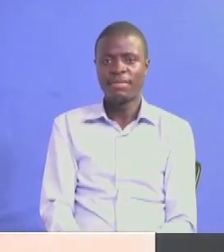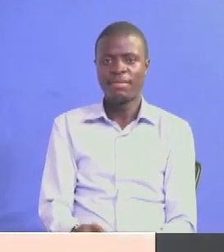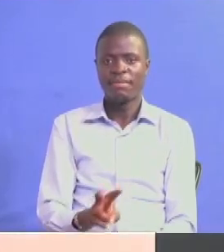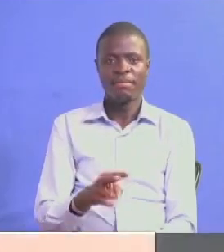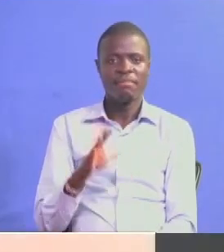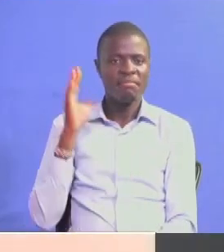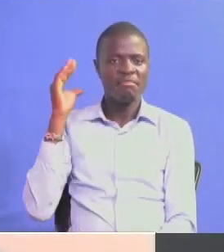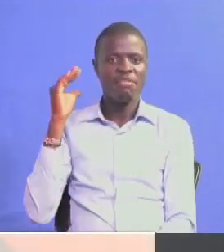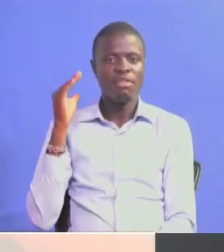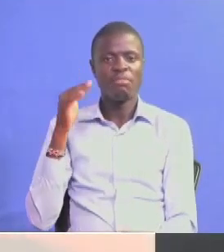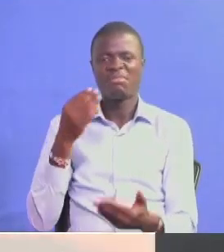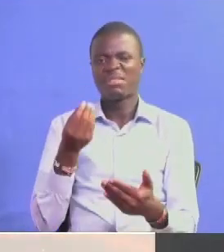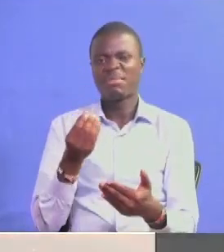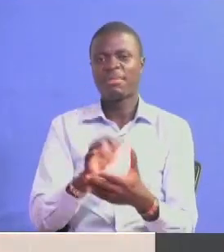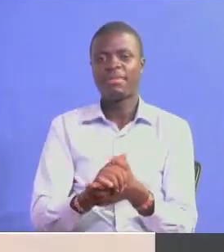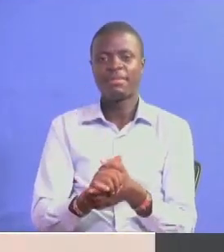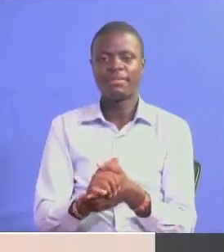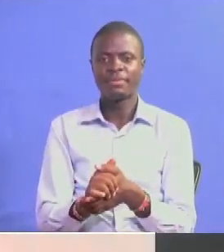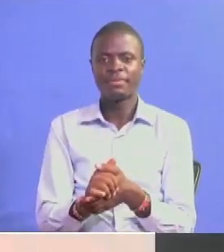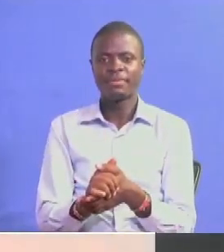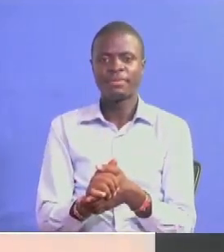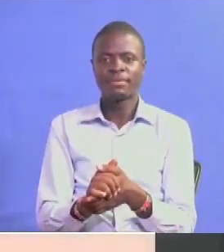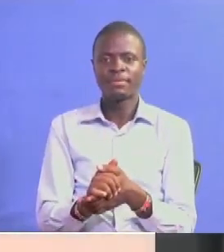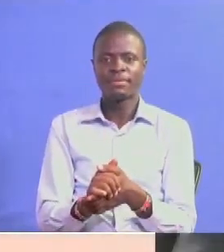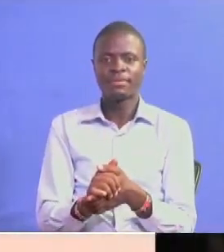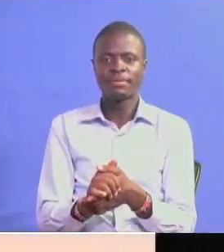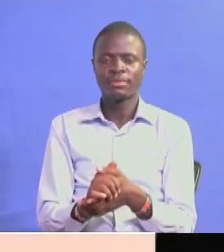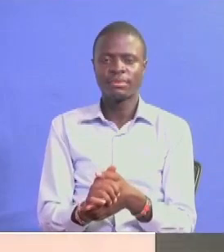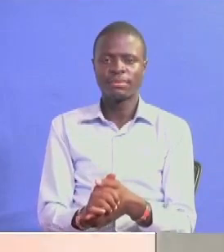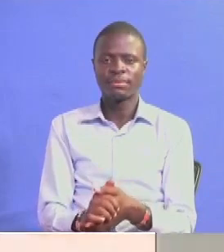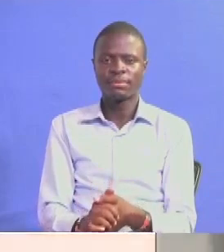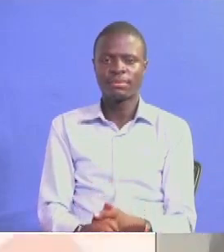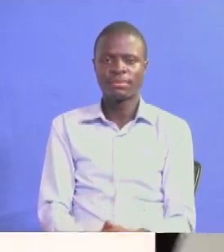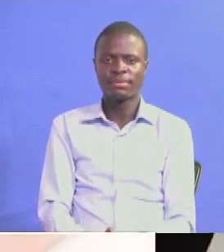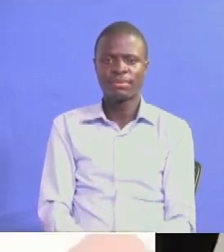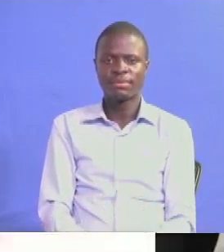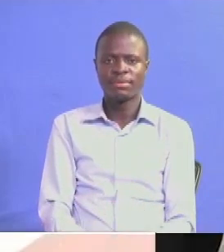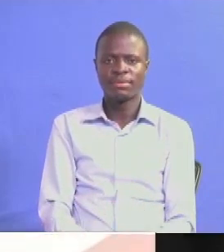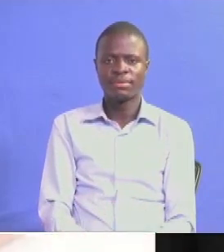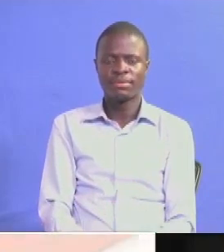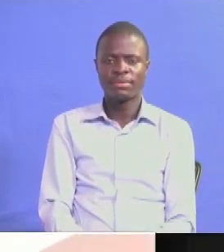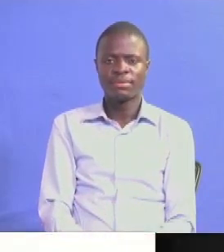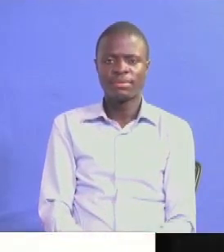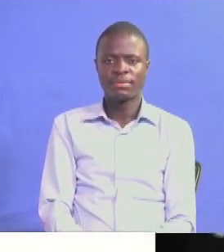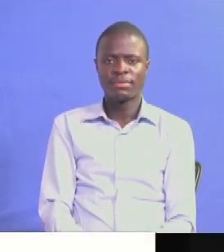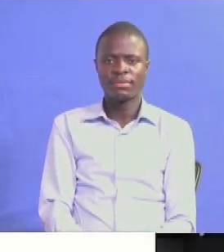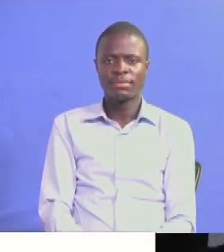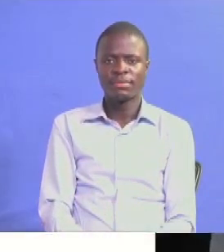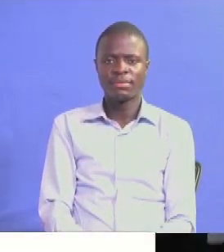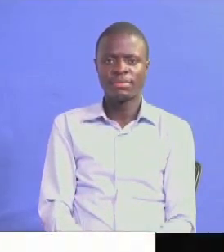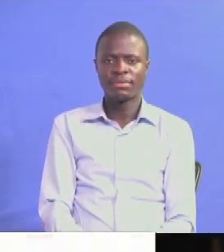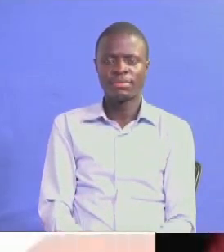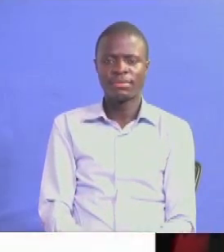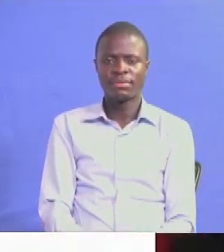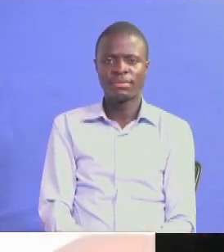Karin Nairobi ambapo alifanya mazungumzo na kamati Ya kiufundi ya mahusiano ya kiserikali dasashagu alisema kwa ugatuzi umechangia